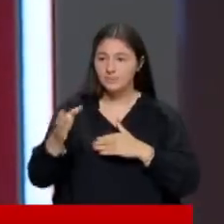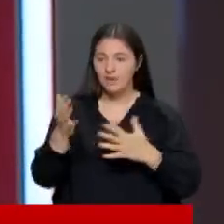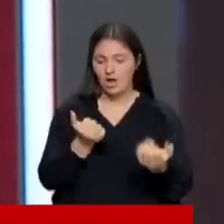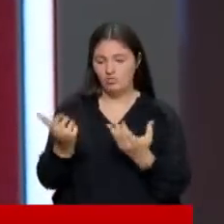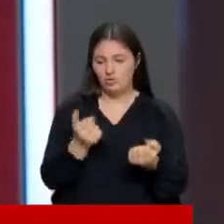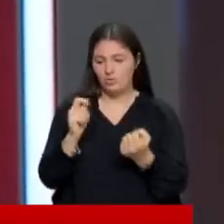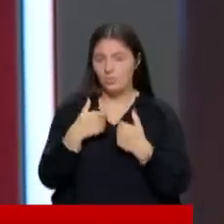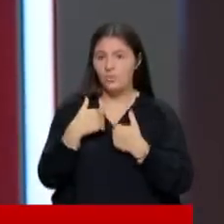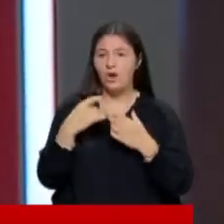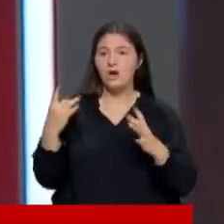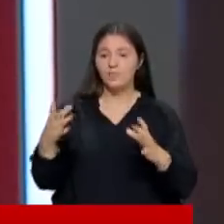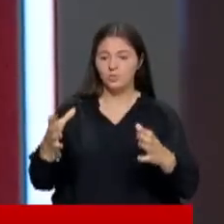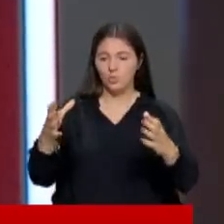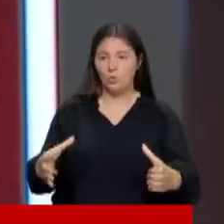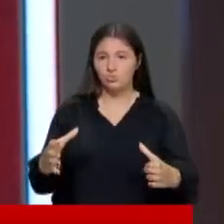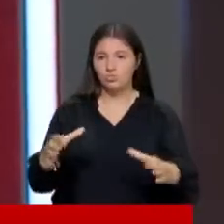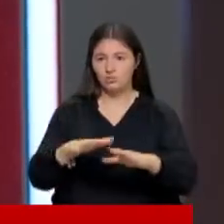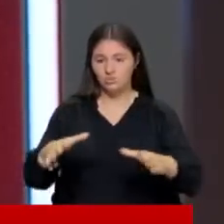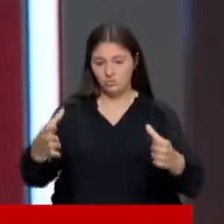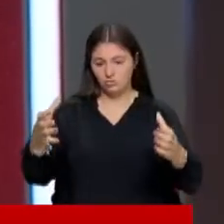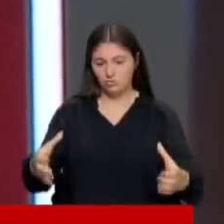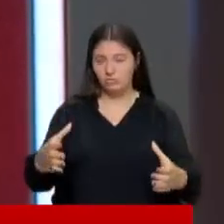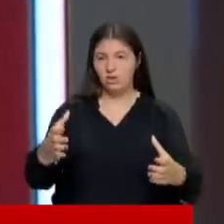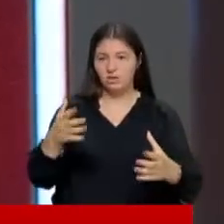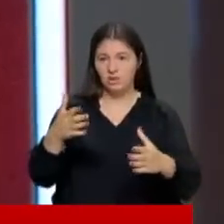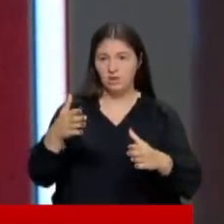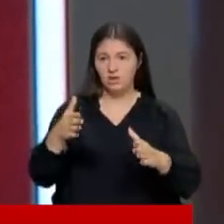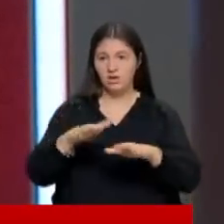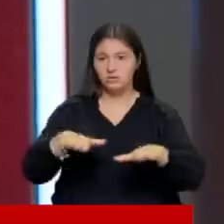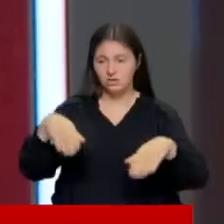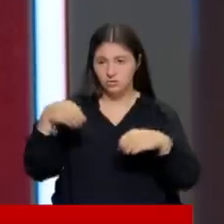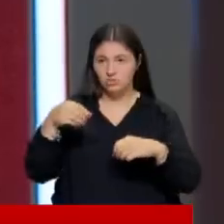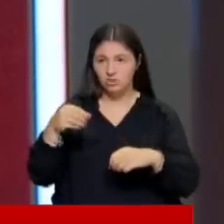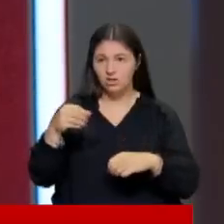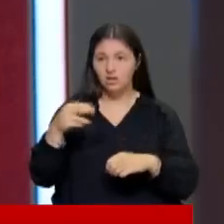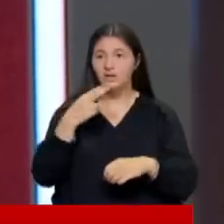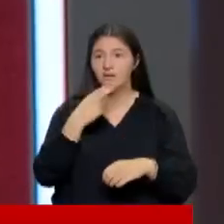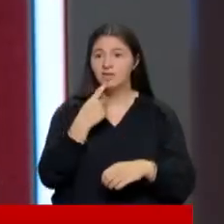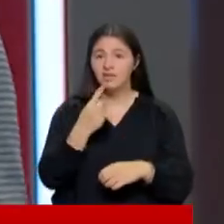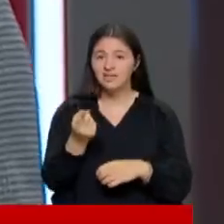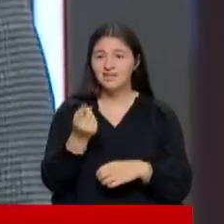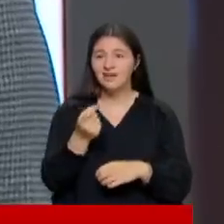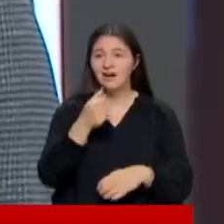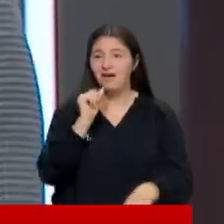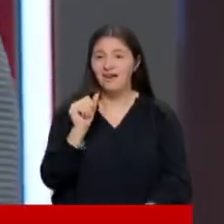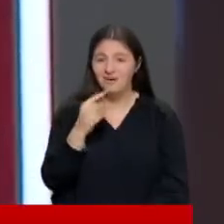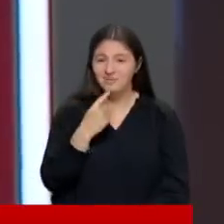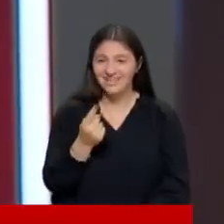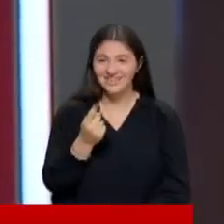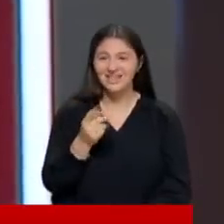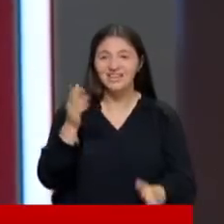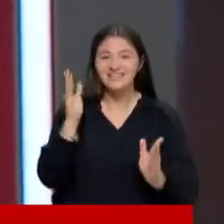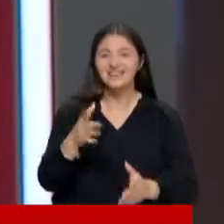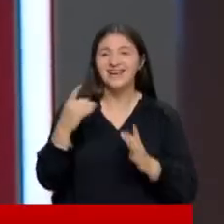yapıyorum karpuzu koydum şeye tezgahın üstüne işte kasanın kızcağız dedik ya abi dedi